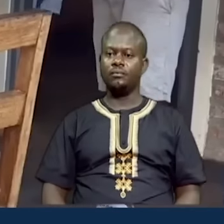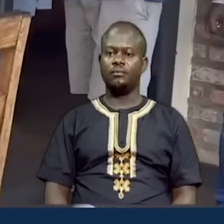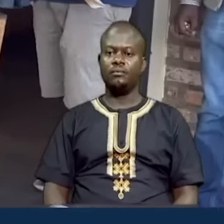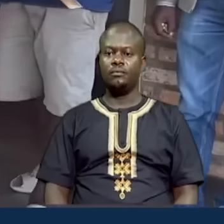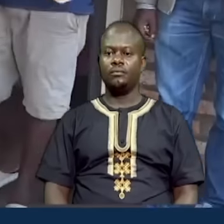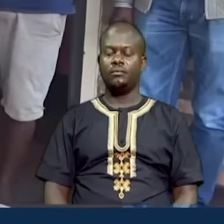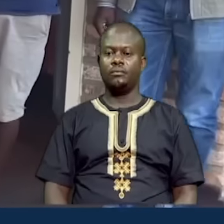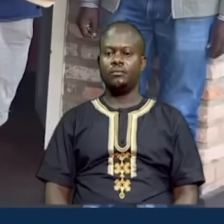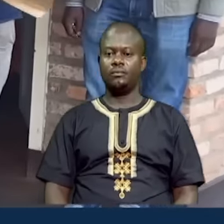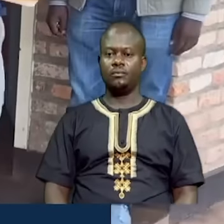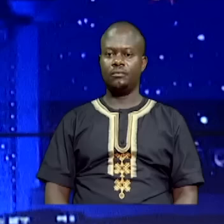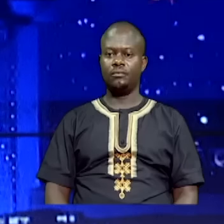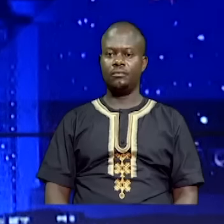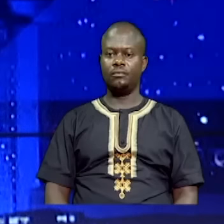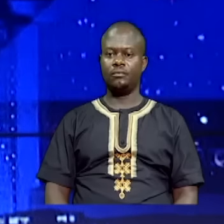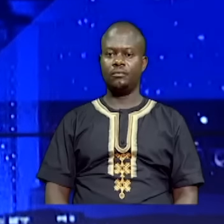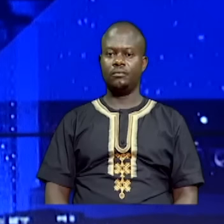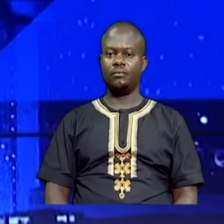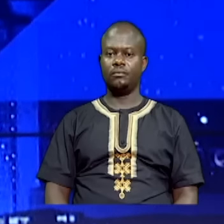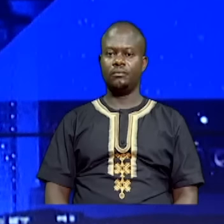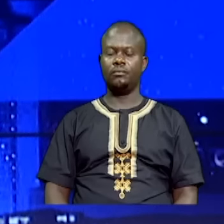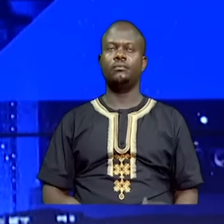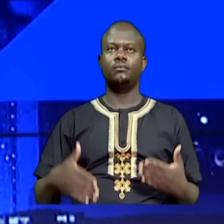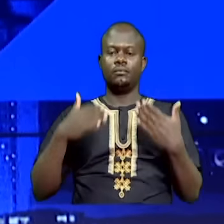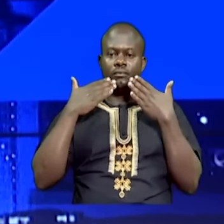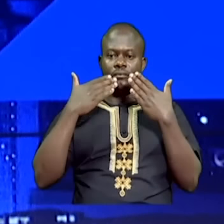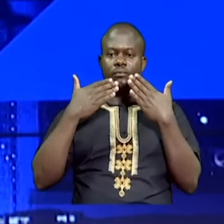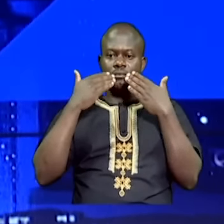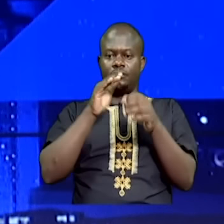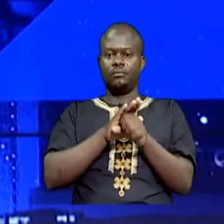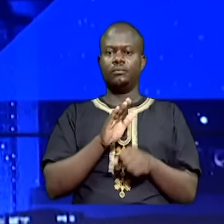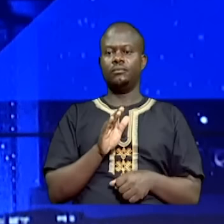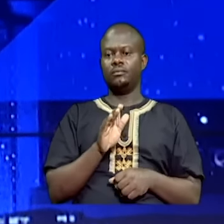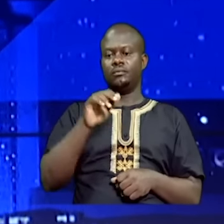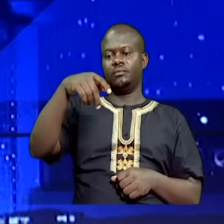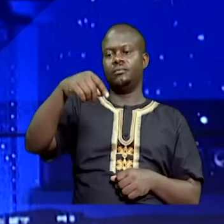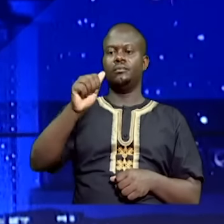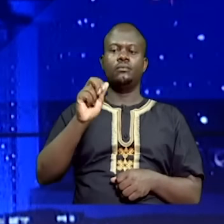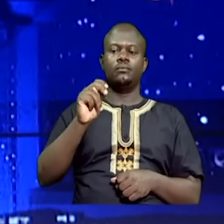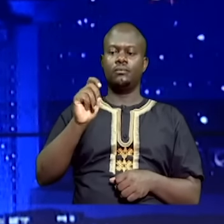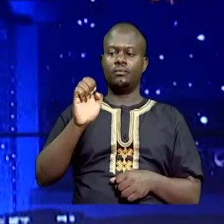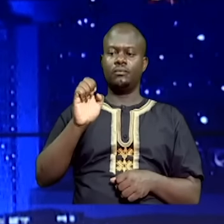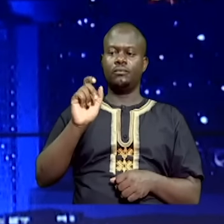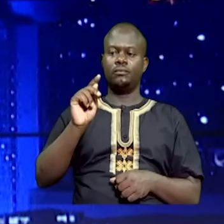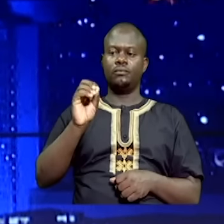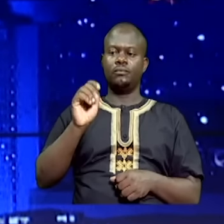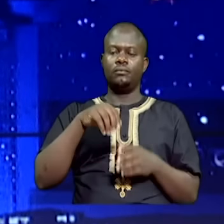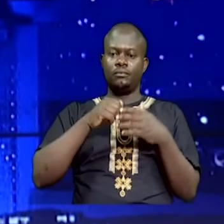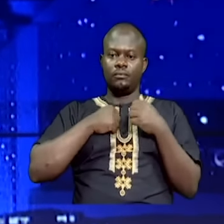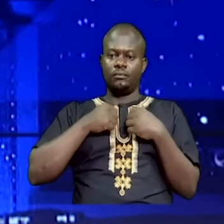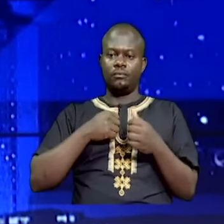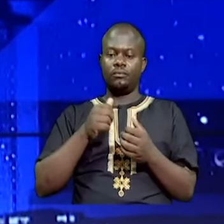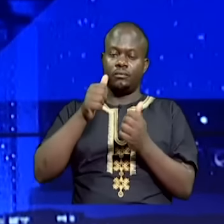Turatsinze mu mujyi wa Kigali urakoze cyane Jean Paul itorero rya Pentecote mu Rwanda ADEPR uyu munsi